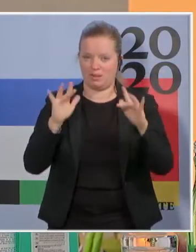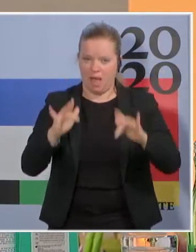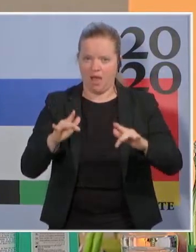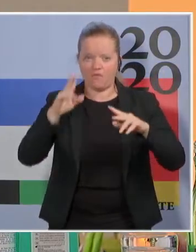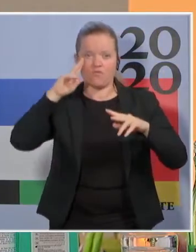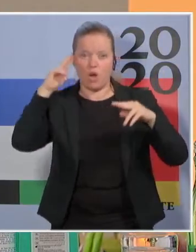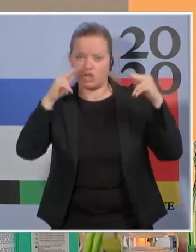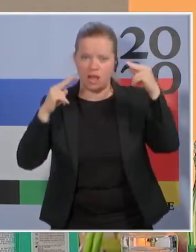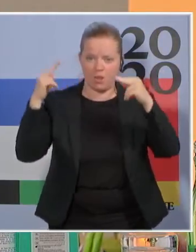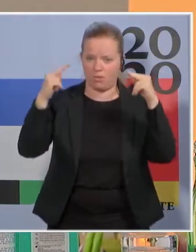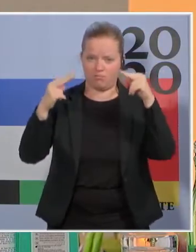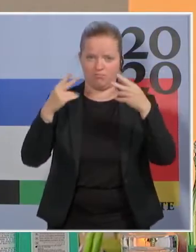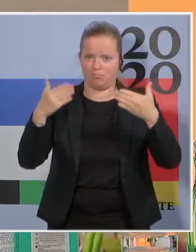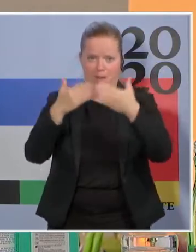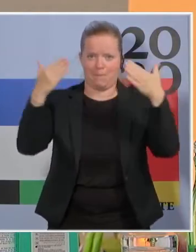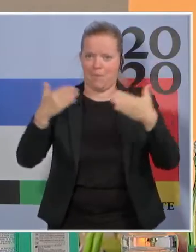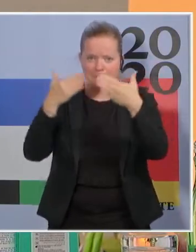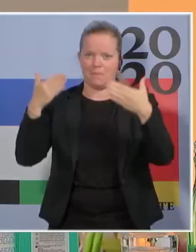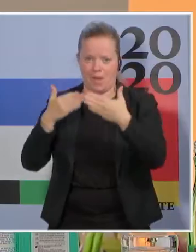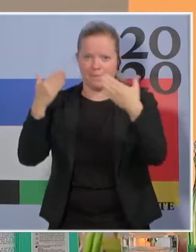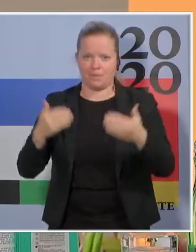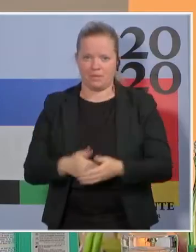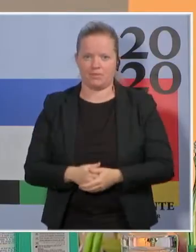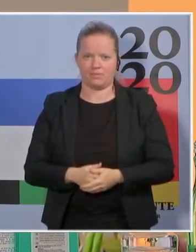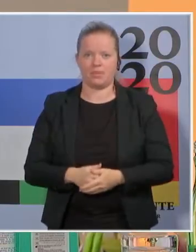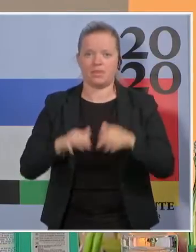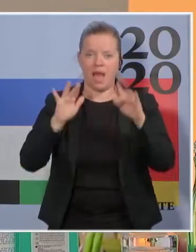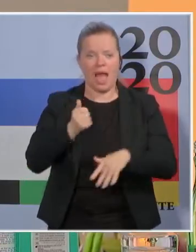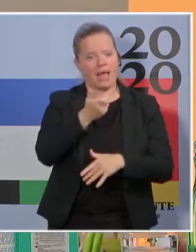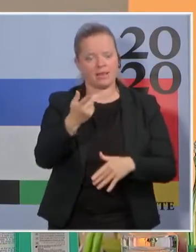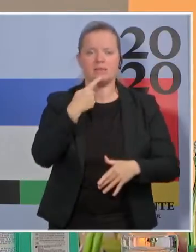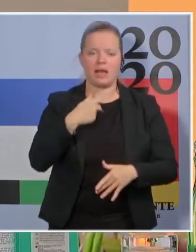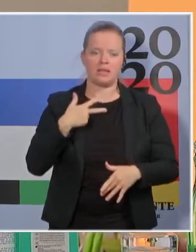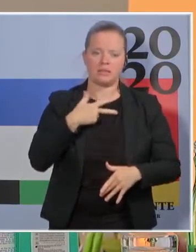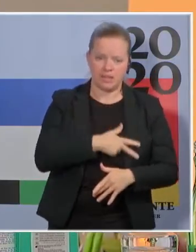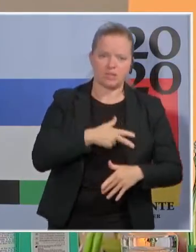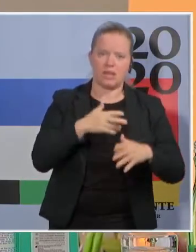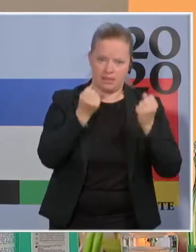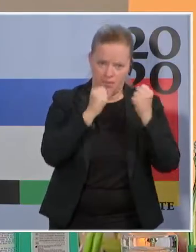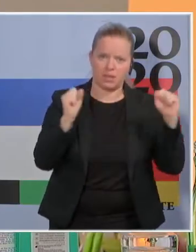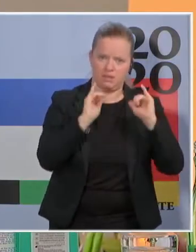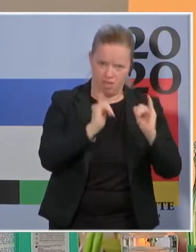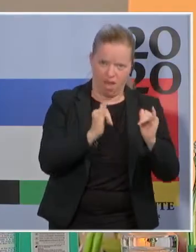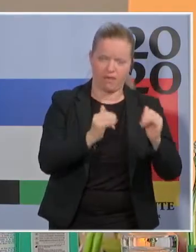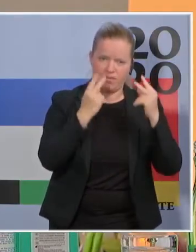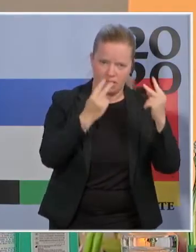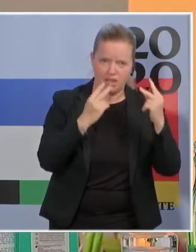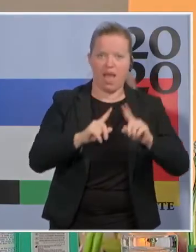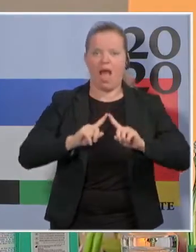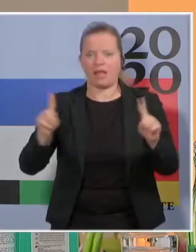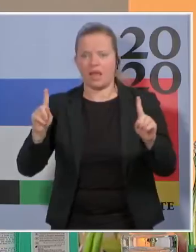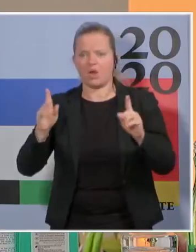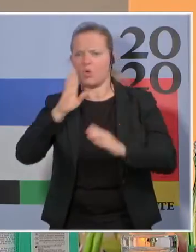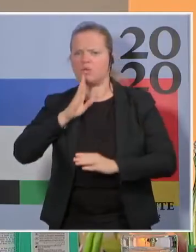eine sozialistische Demokratie als solche anerkennen wollten, sprachen sich konservative und reaktionäre